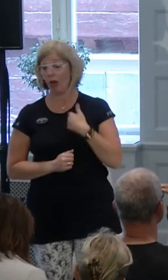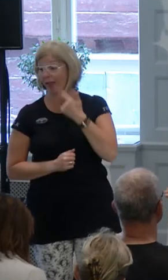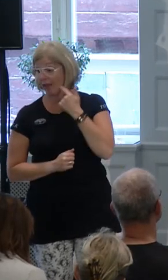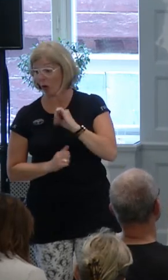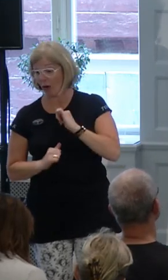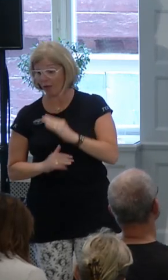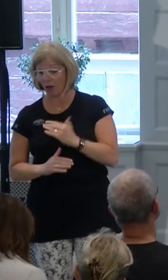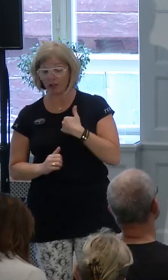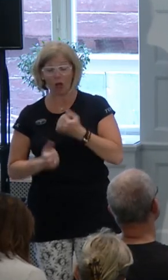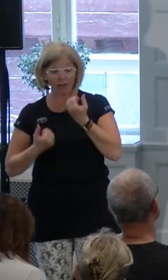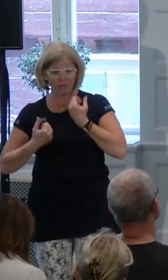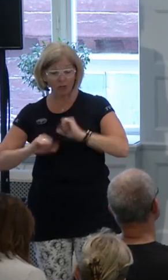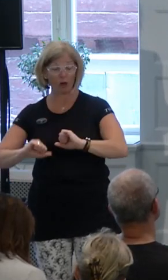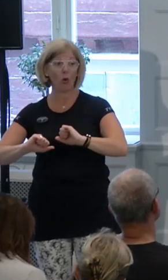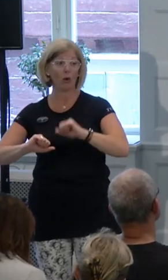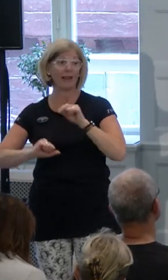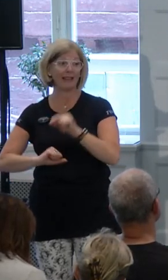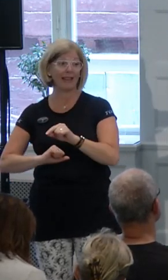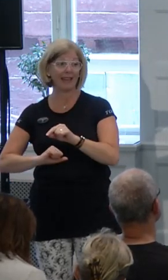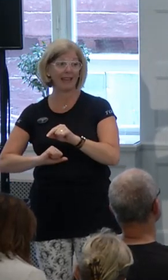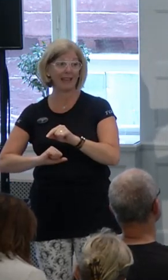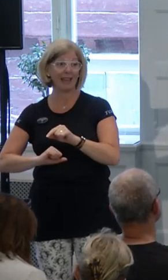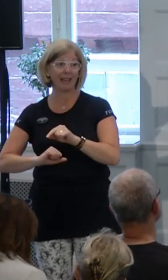med att vi ska se till att dra igång det här